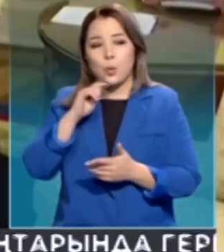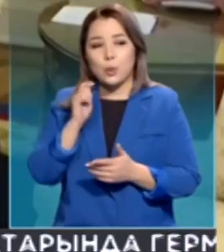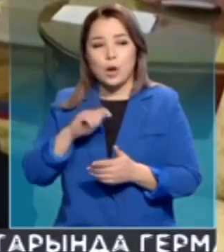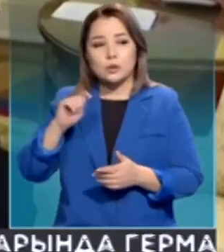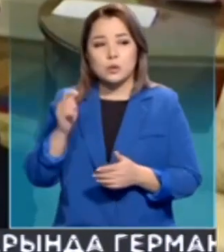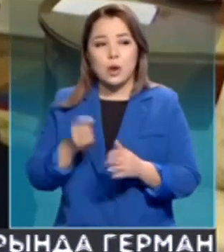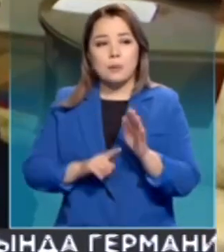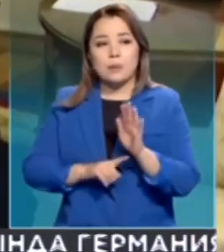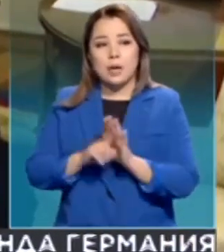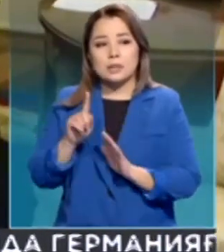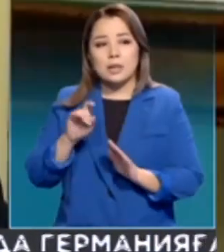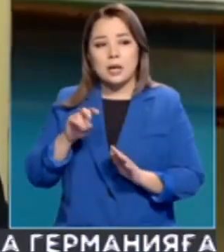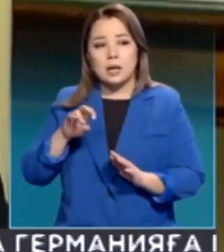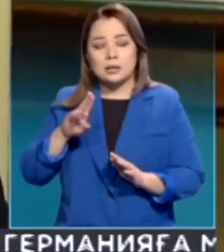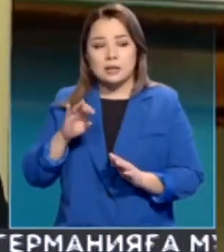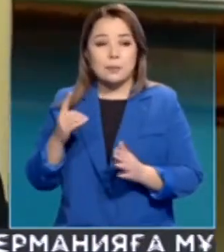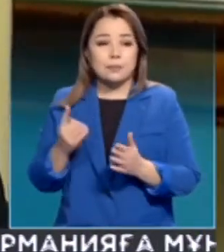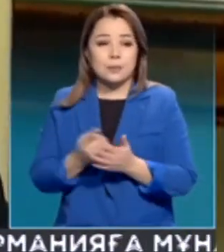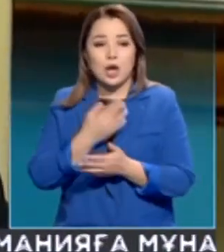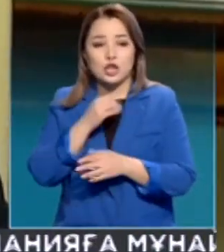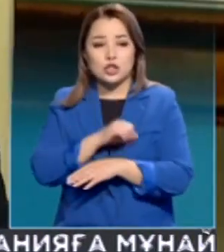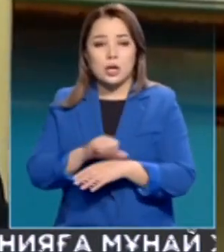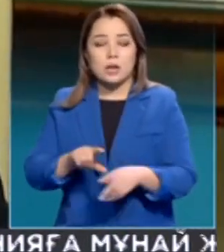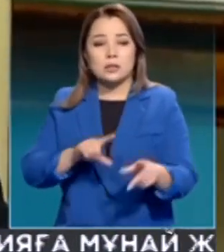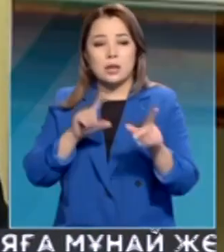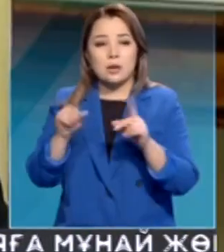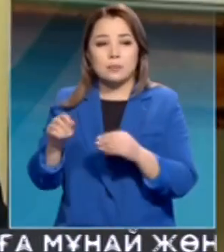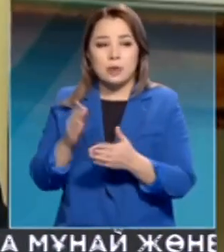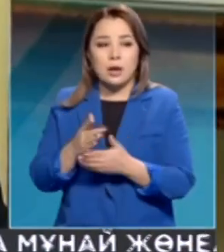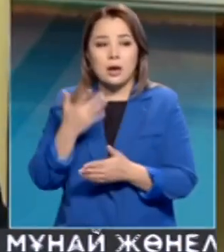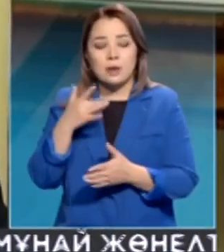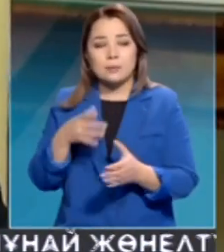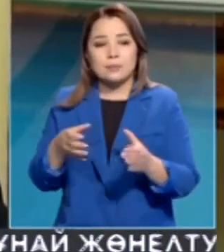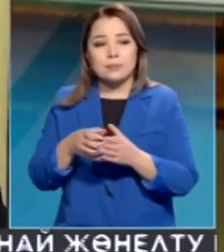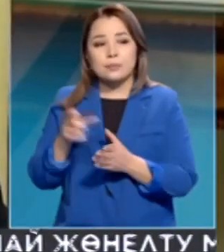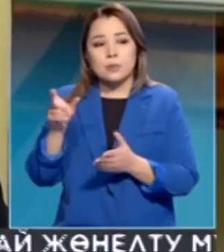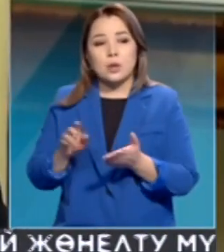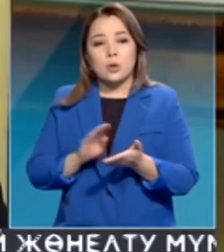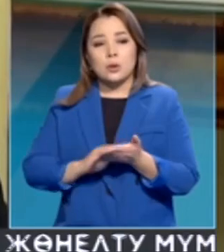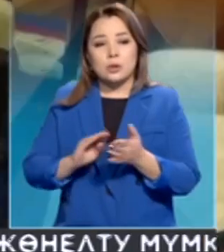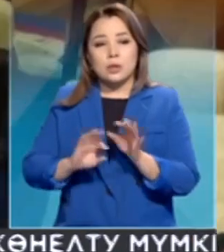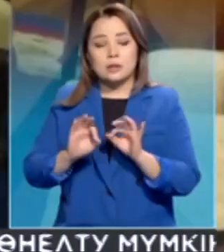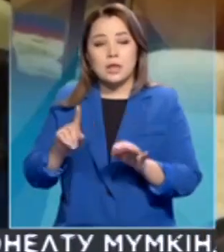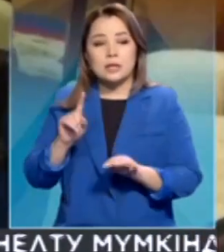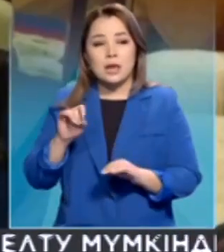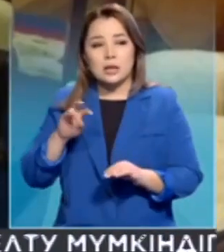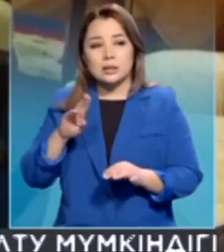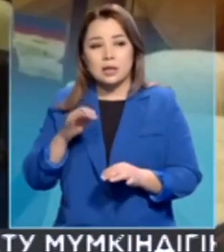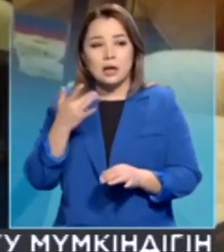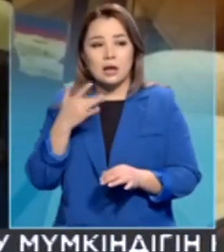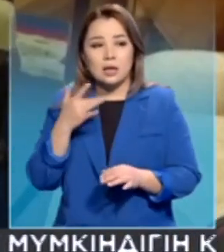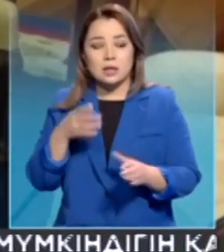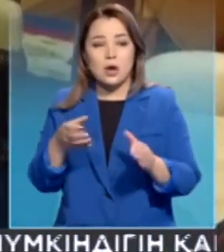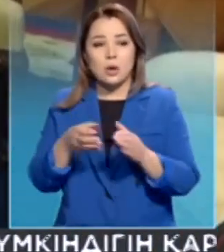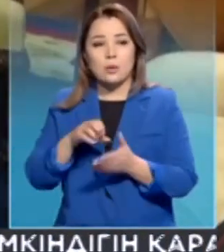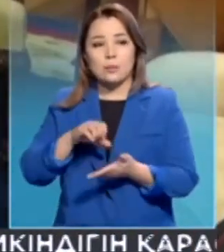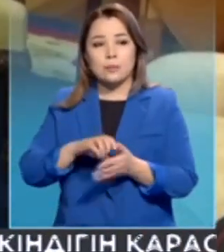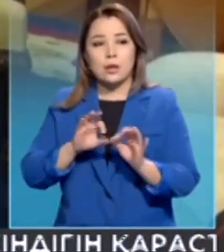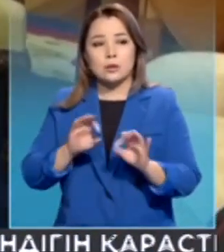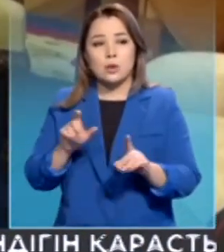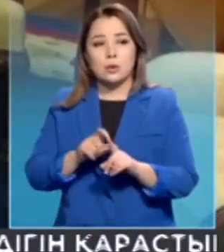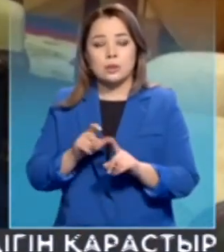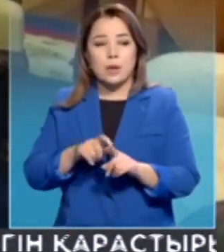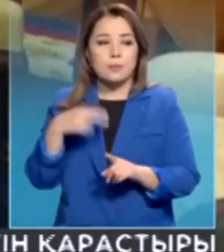соғыс басталғалы Зеленский алғаш рет шетелге жол тартып бара жатыр. Америкалық журналистердің дерегінше Зеленский АқШ конгресінің алдында сөз